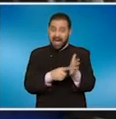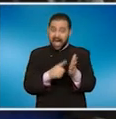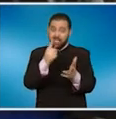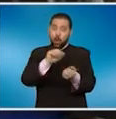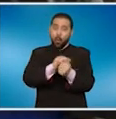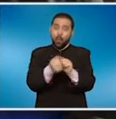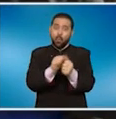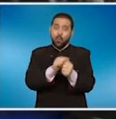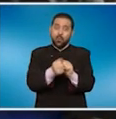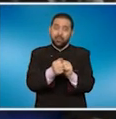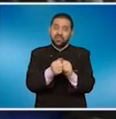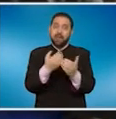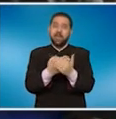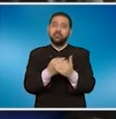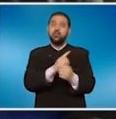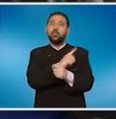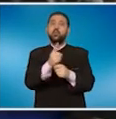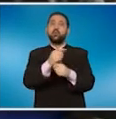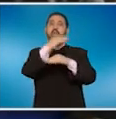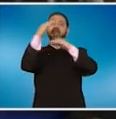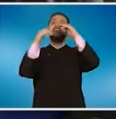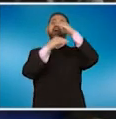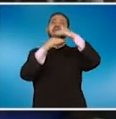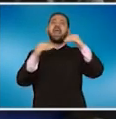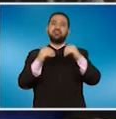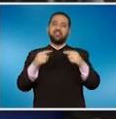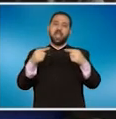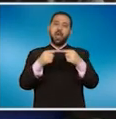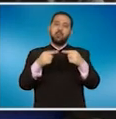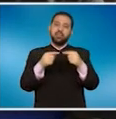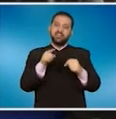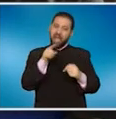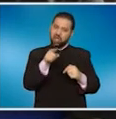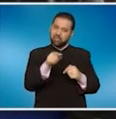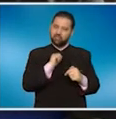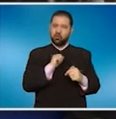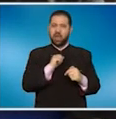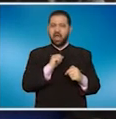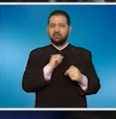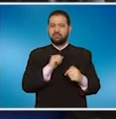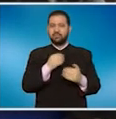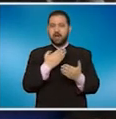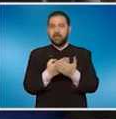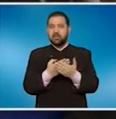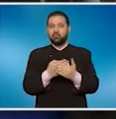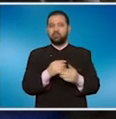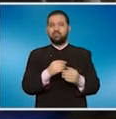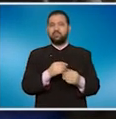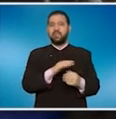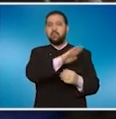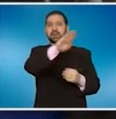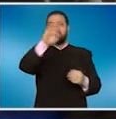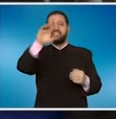o bătălie pentru cele cerești. Adică, împotriva acestora, pentru cele